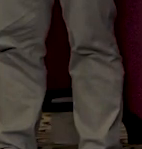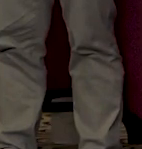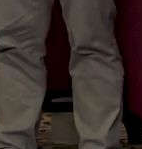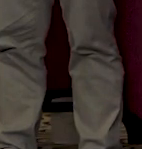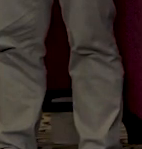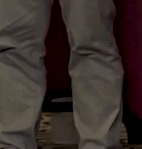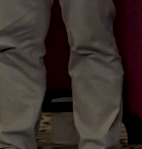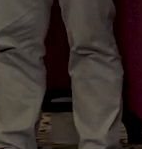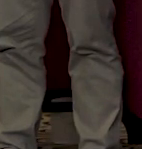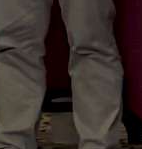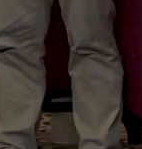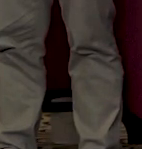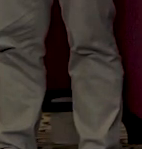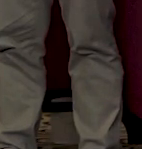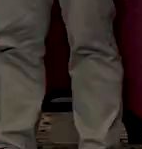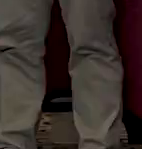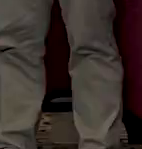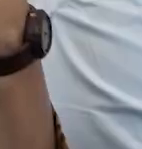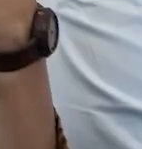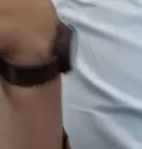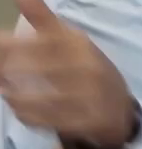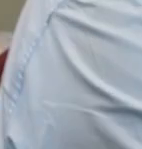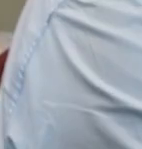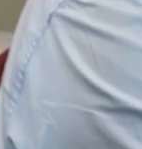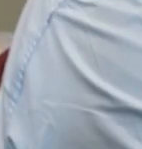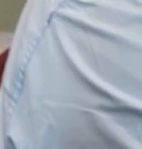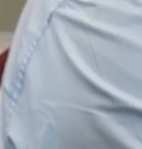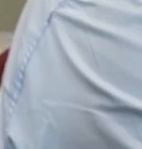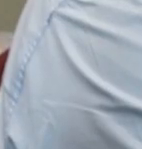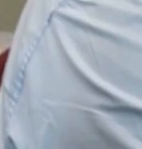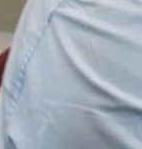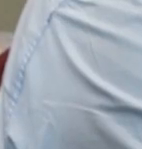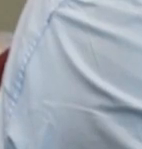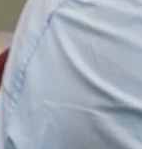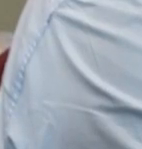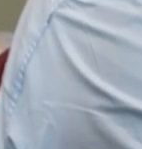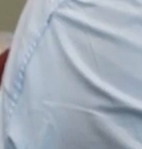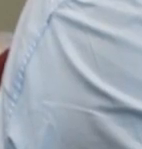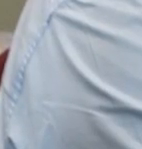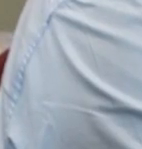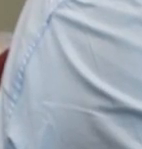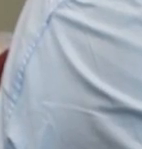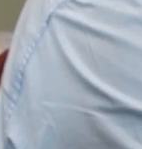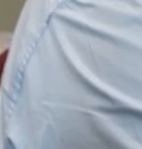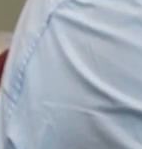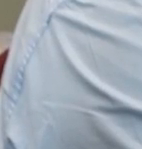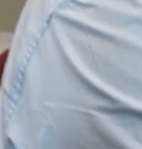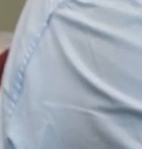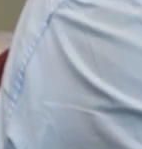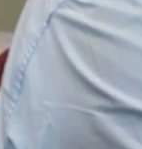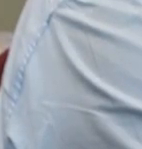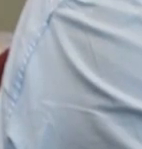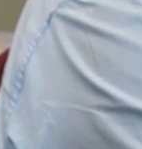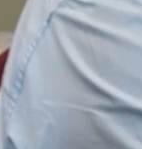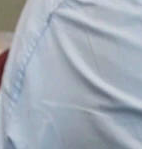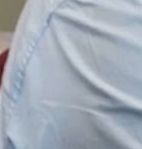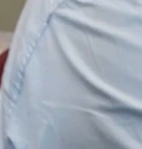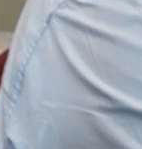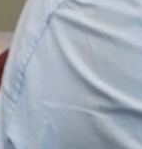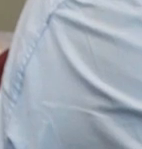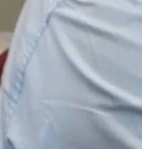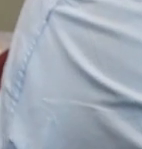apa ya tidak enak ya untuk menghubungi langsung ke para pihak aparat gitu kami bisa untuk menjembatani